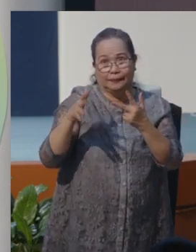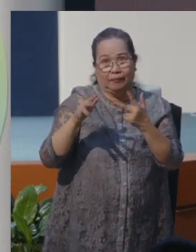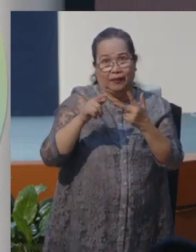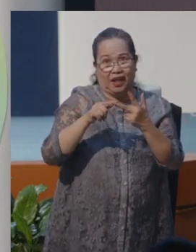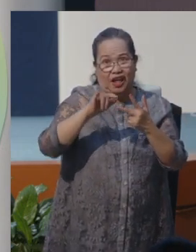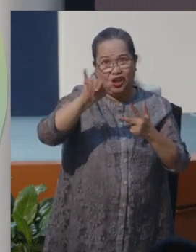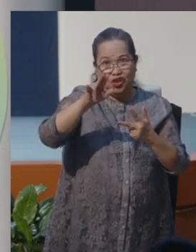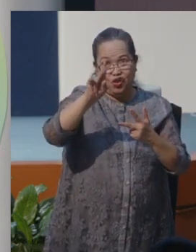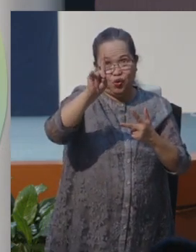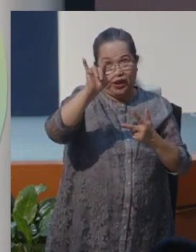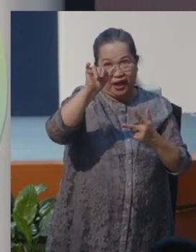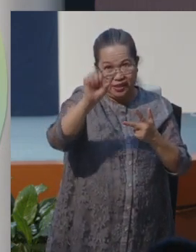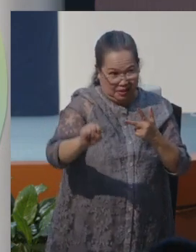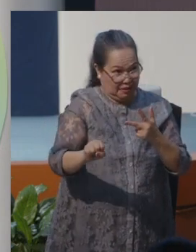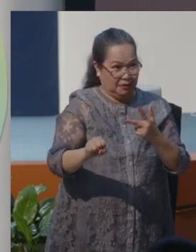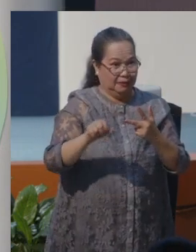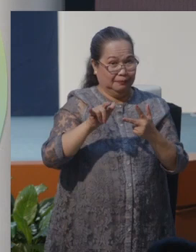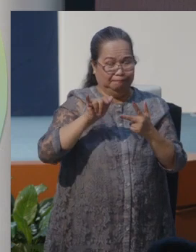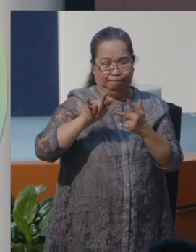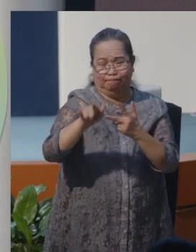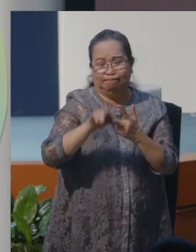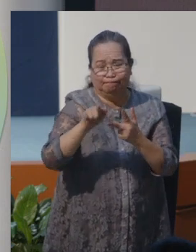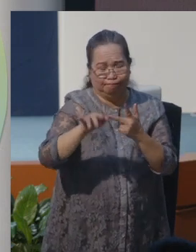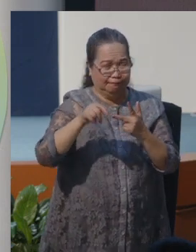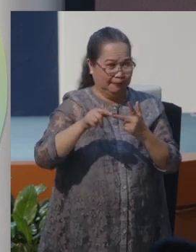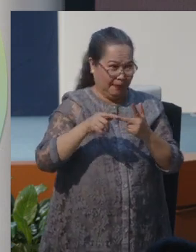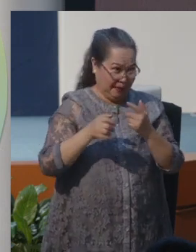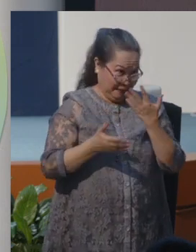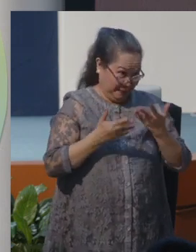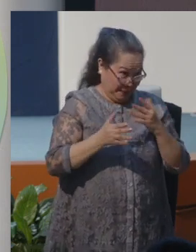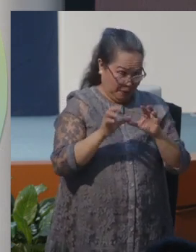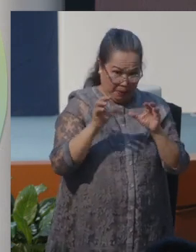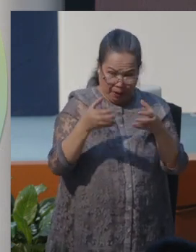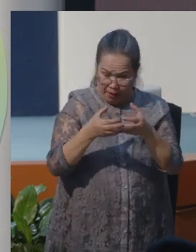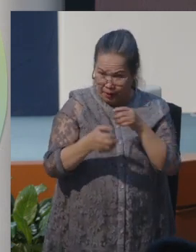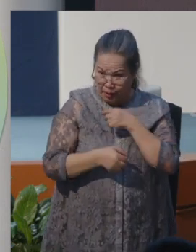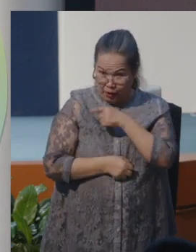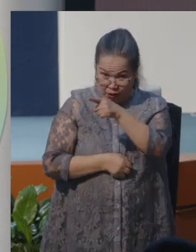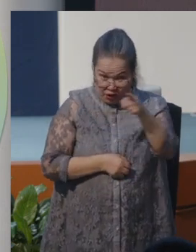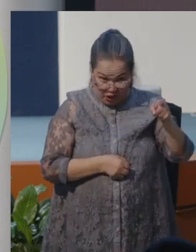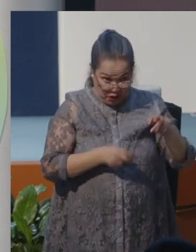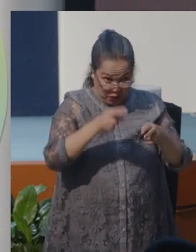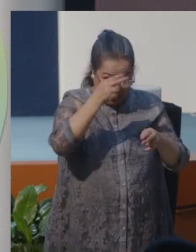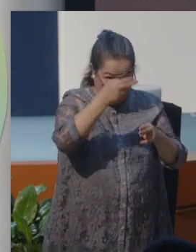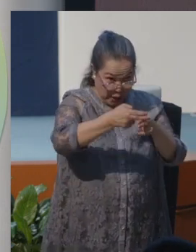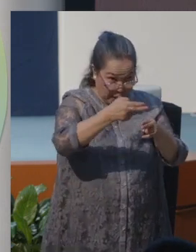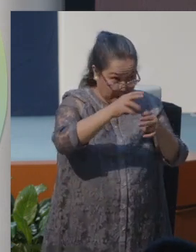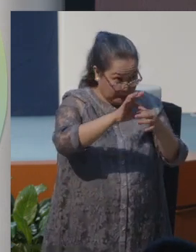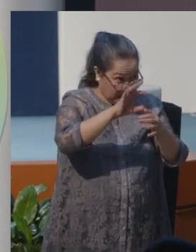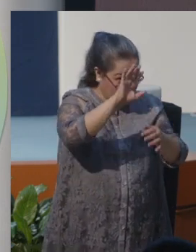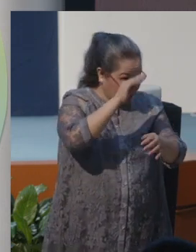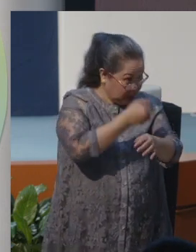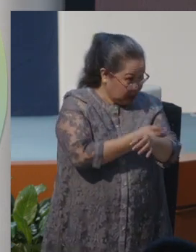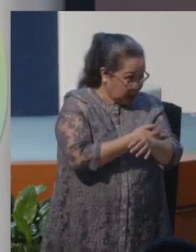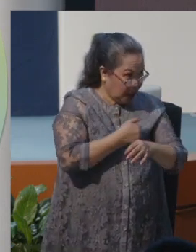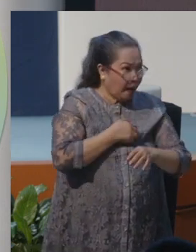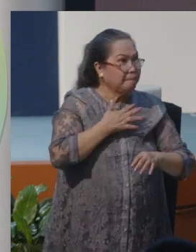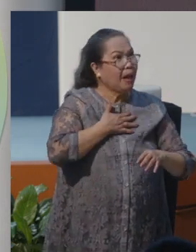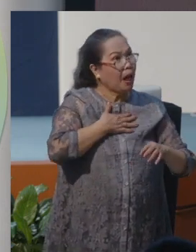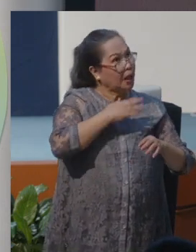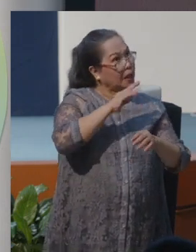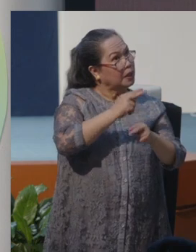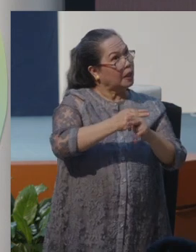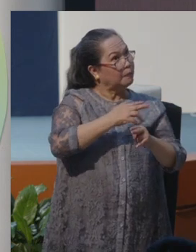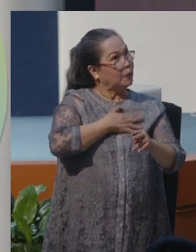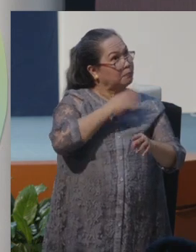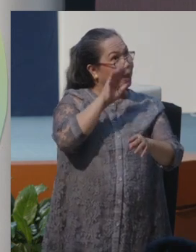Judas. Di ba? Wala po sigurong nagpapangalan sa inyo ng anak nyo na, ay gusto ko sana ang name